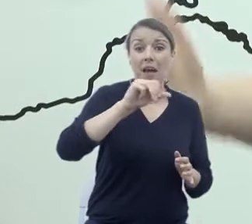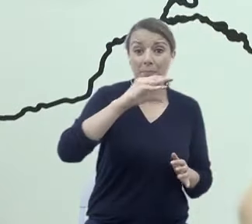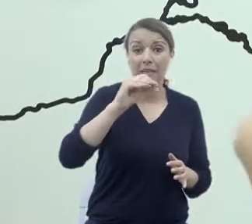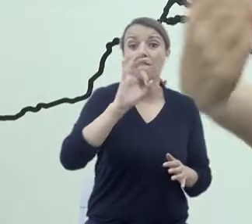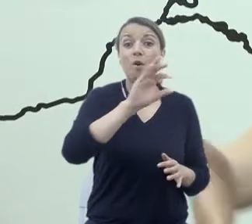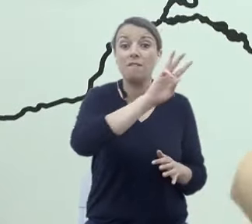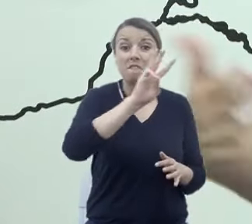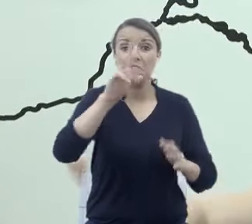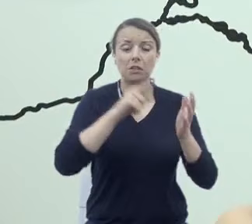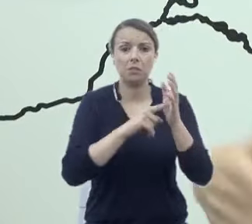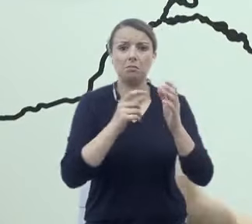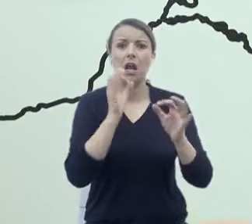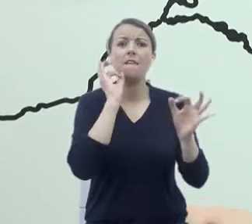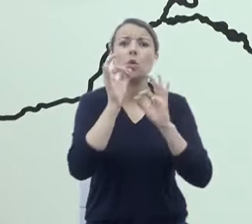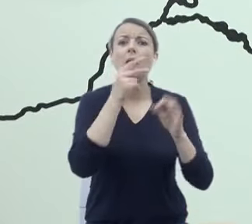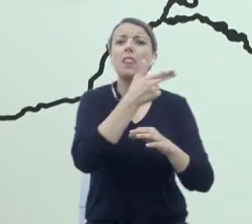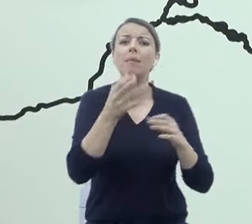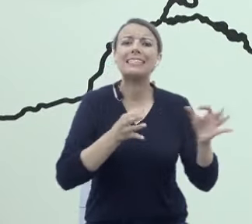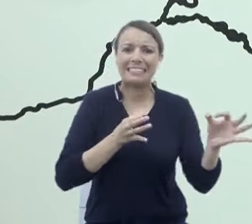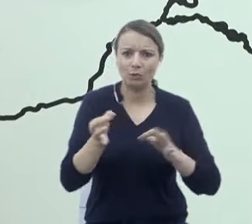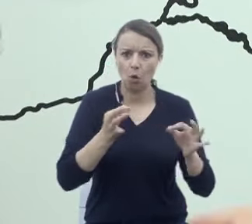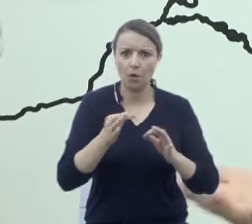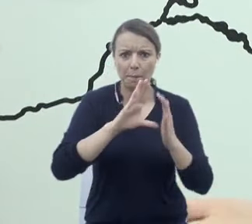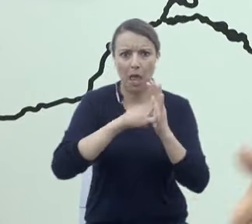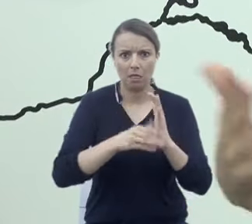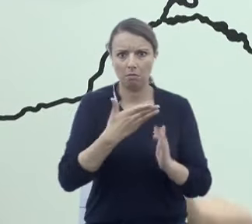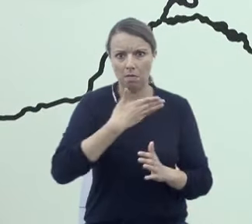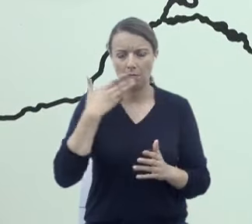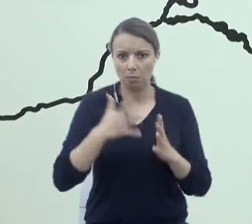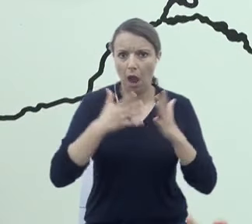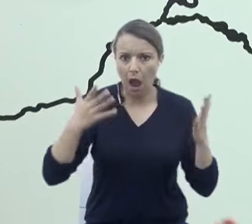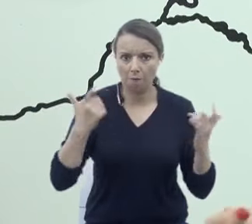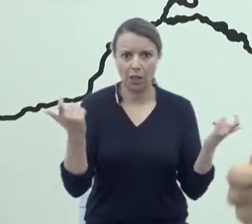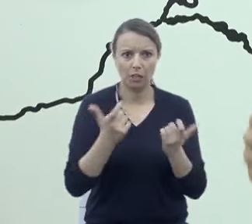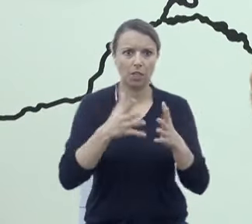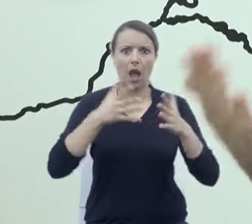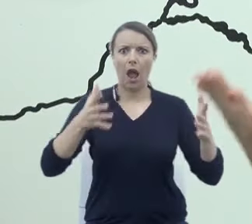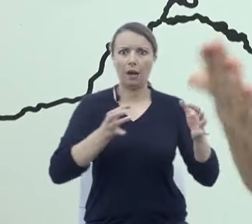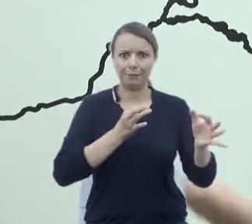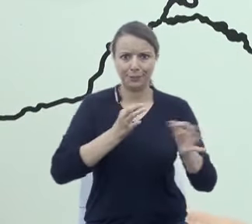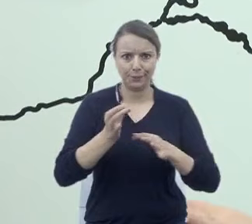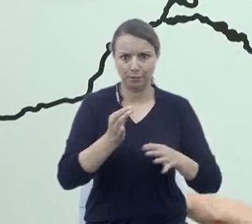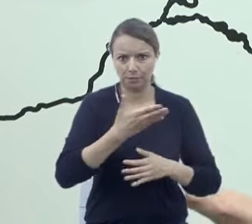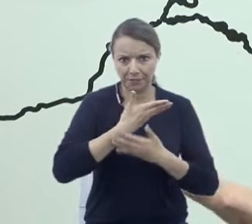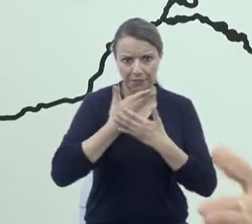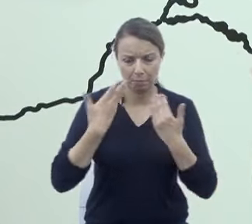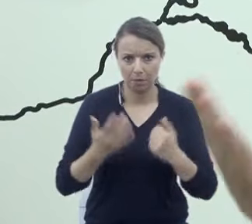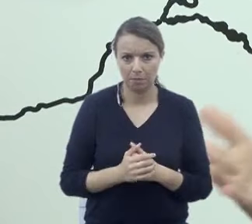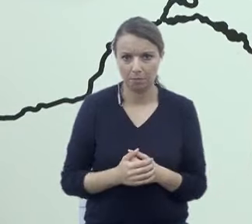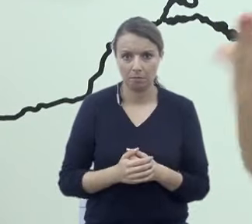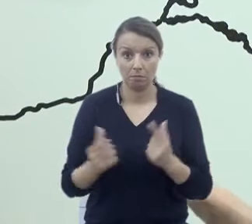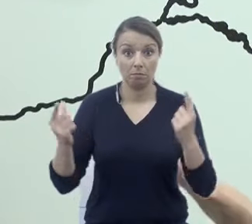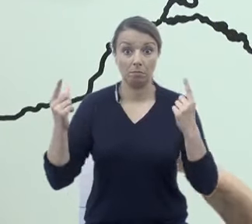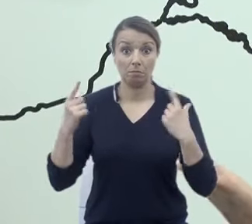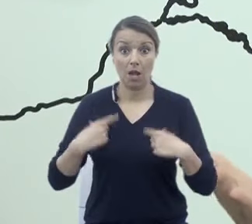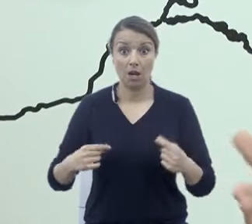ich historii. To tam jakby nie ma wielkich wydarzeń, wielkiej historii. I nagle tutaj trafiają, tak? Trafiają w